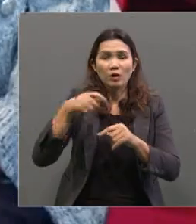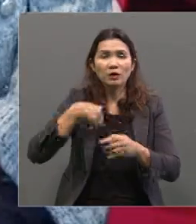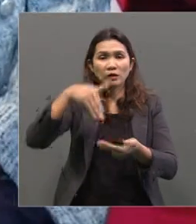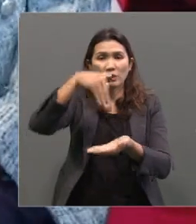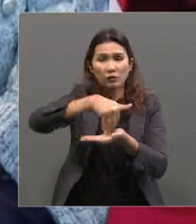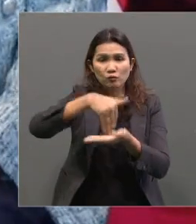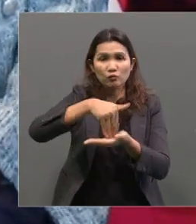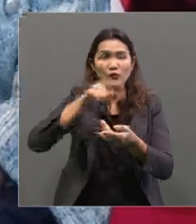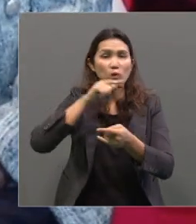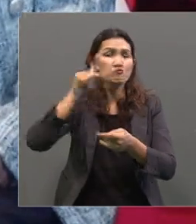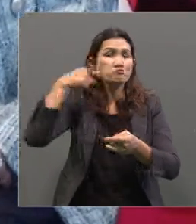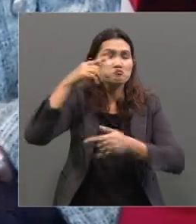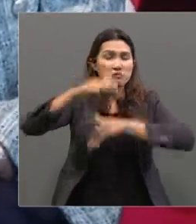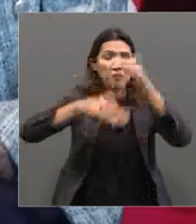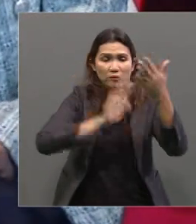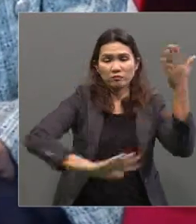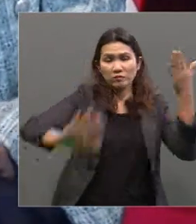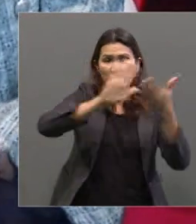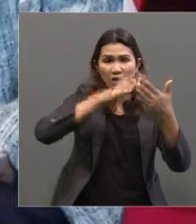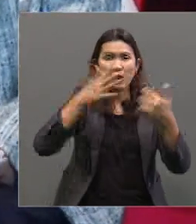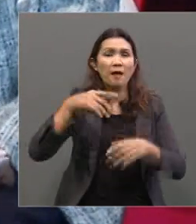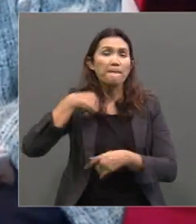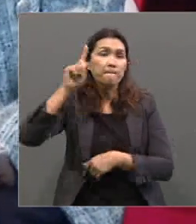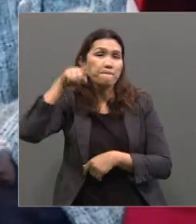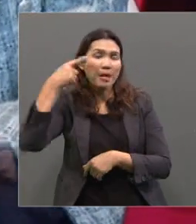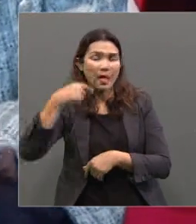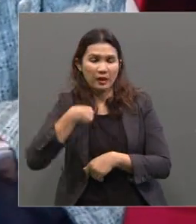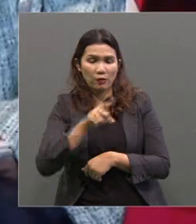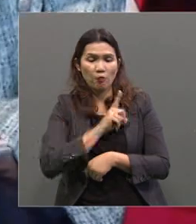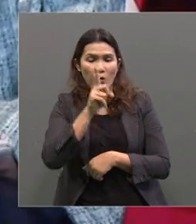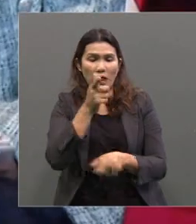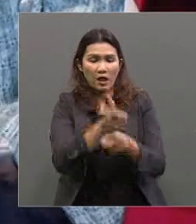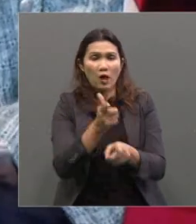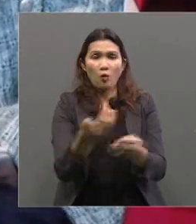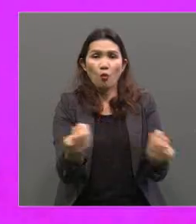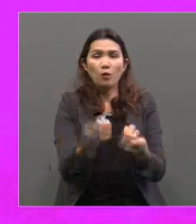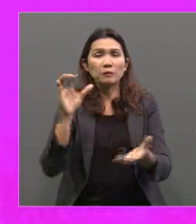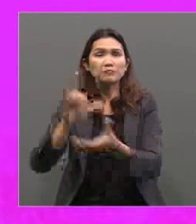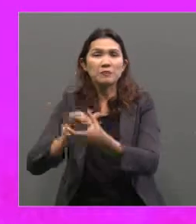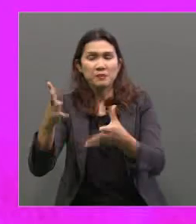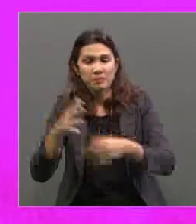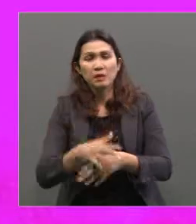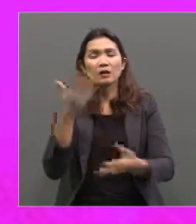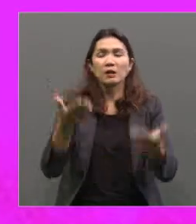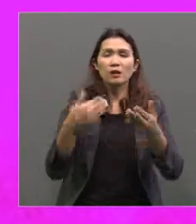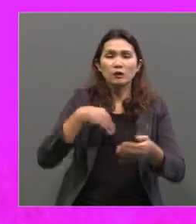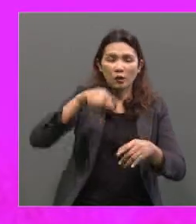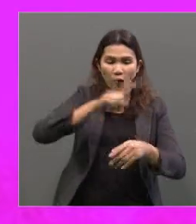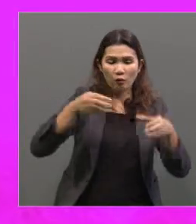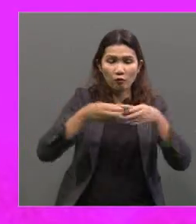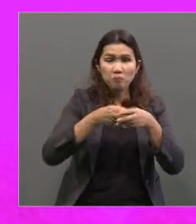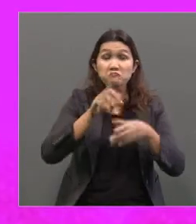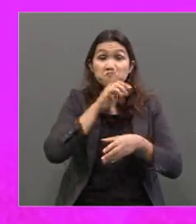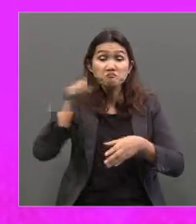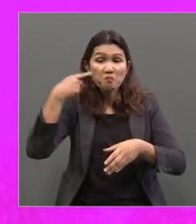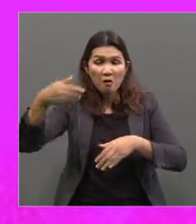พผู้หญิงทั่วประเทศจะตั้งกองทุนสำหรับแม่เลี้ยงเดี่ยวตั้งศูนย์ช่วยเหลือผู้หญิงของพรรคเพื่อเป็นศูนย์กลางให้ผู้หญิงแจ้งขอ